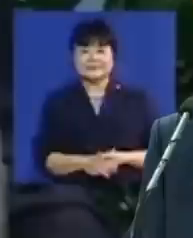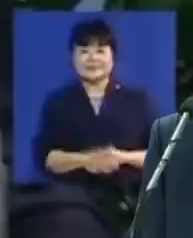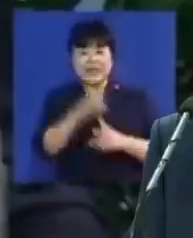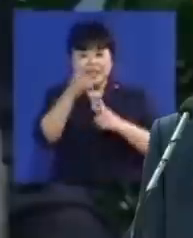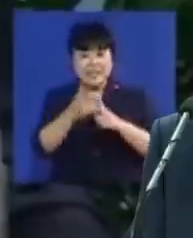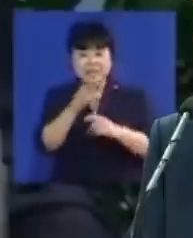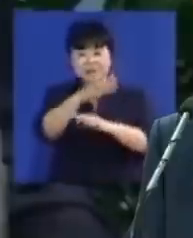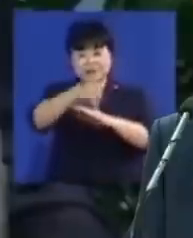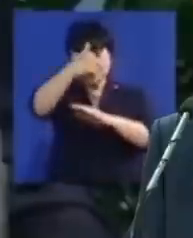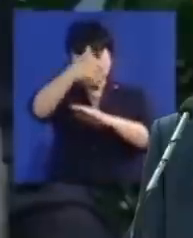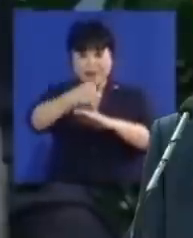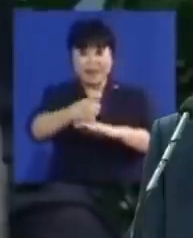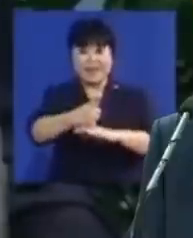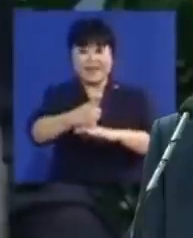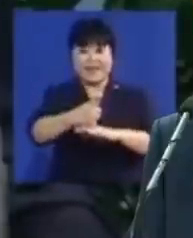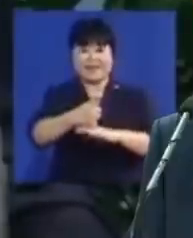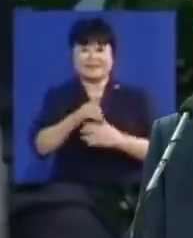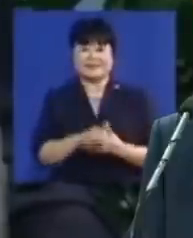예수 그리스도의